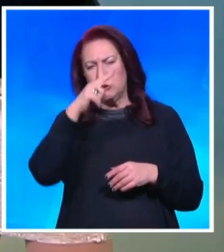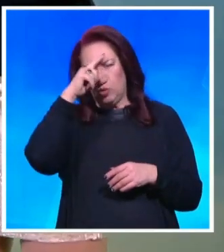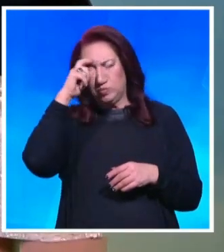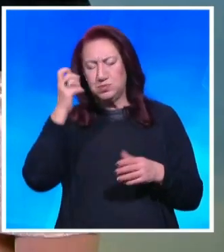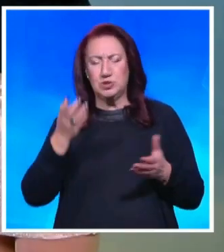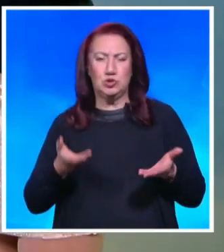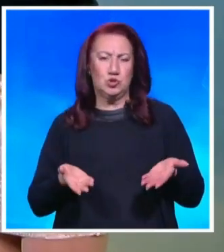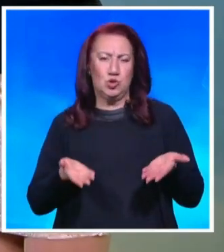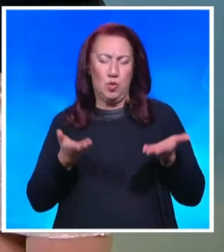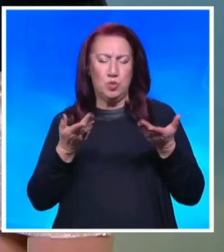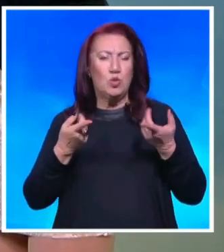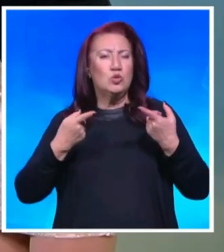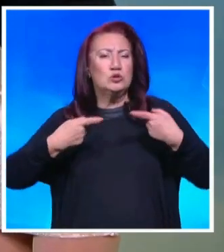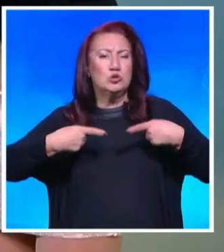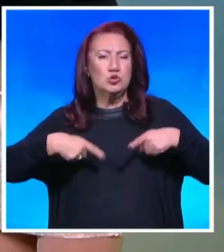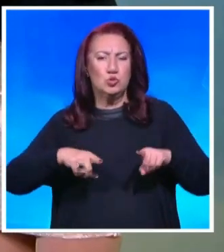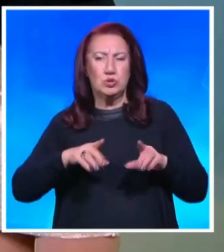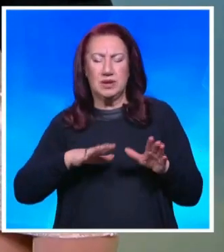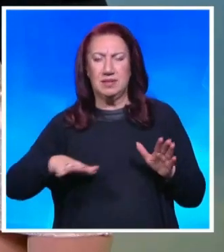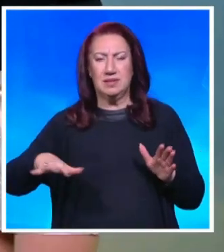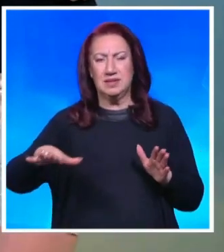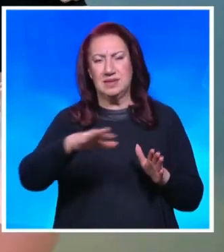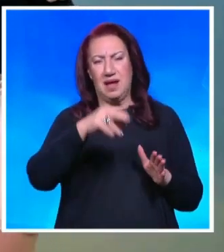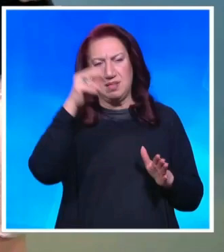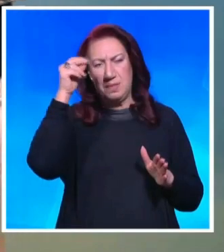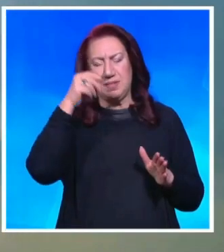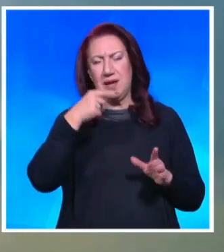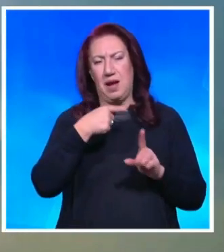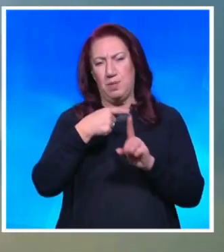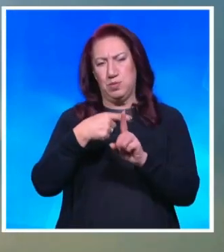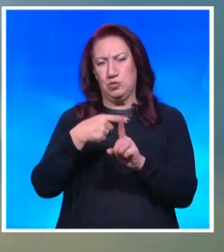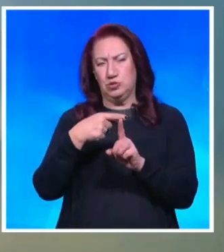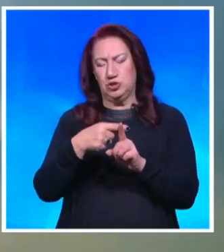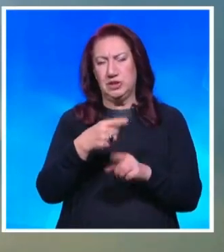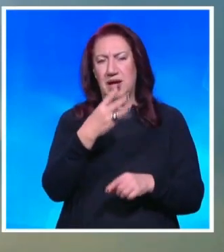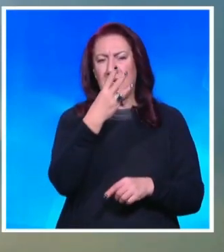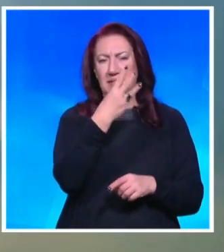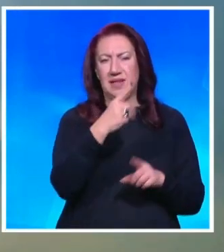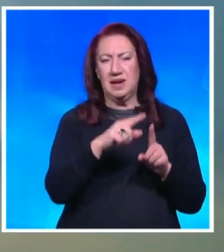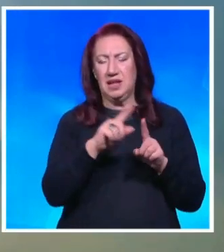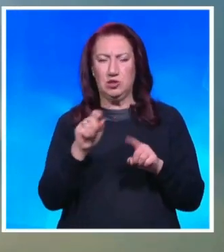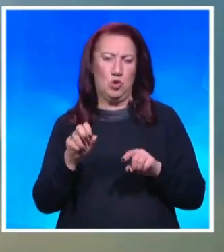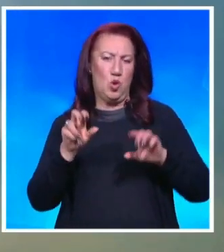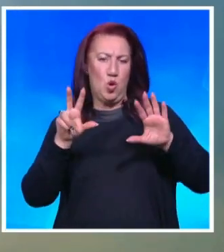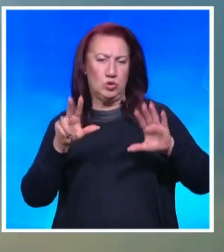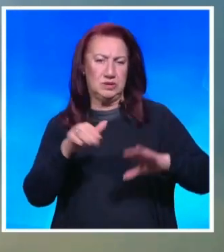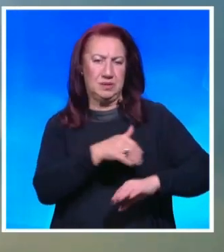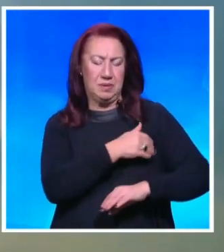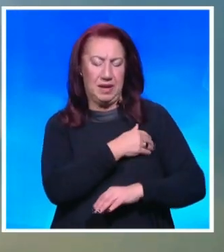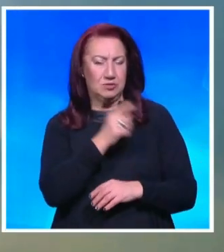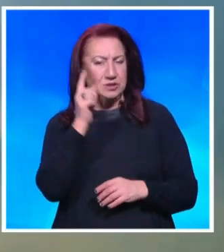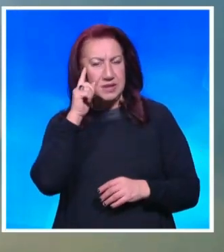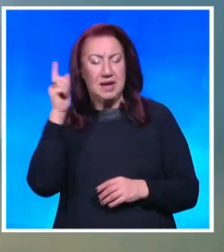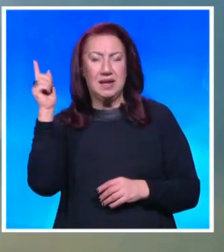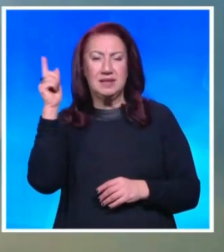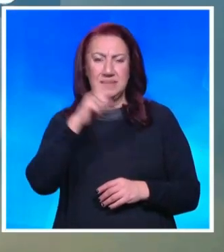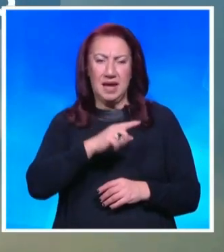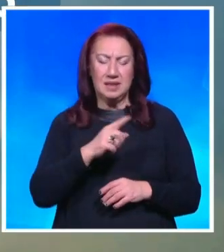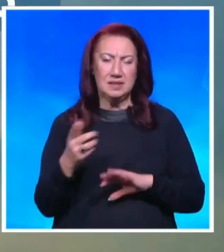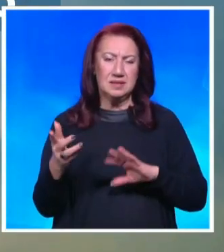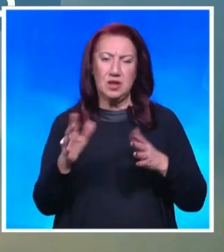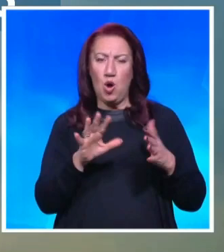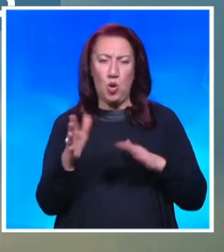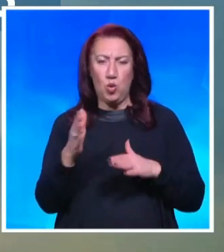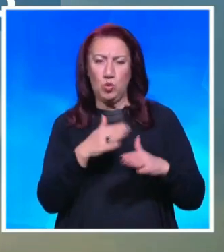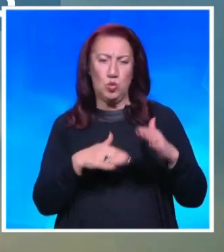температури в цялата страна вече ще бъдат положител предимно между 3 и 8 гра а дневните стойности ще бъдат около и